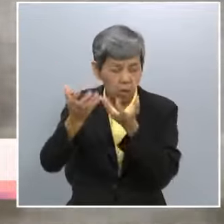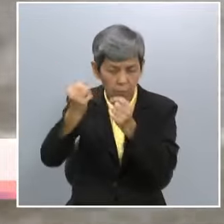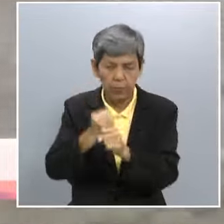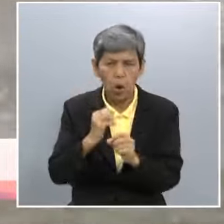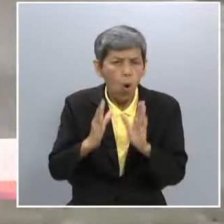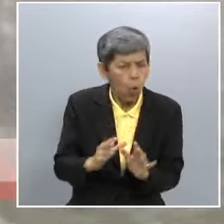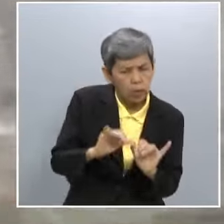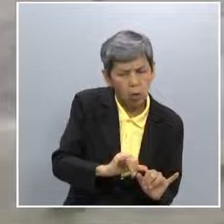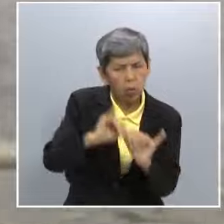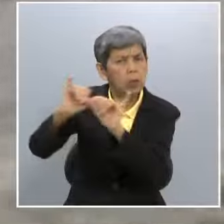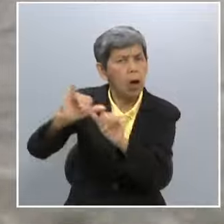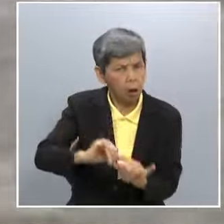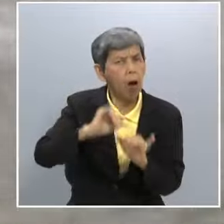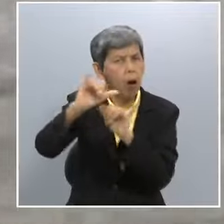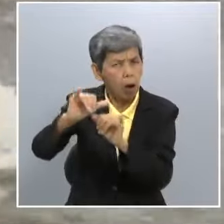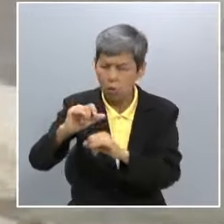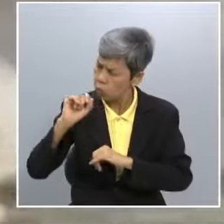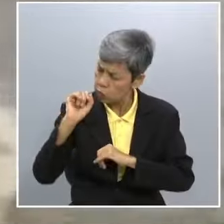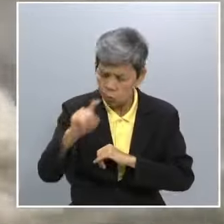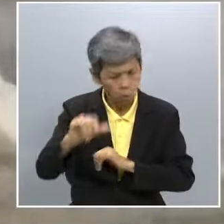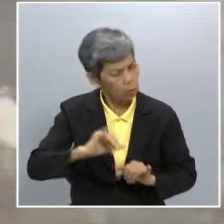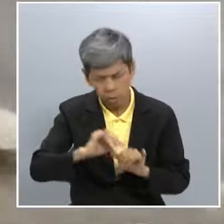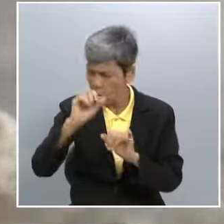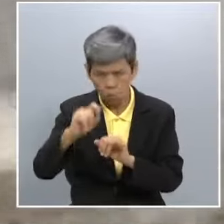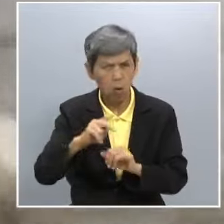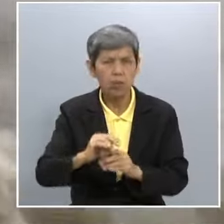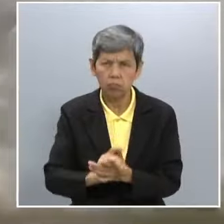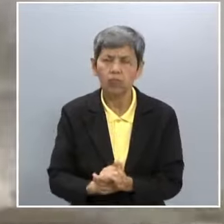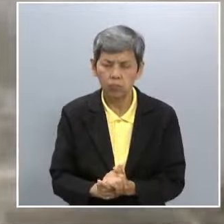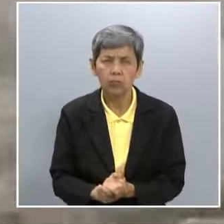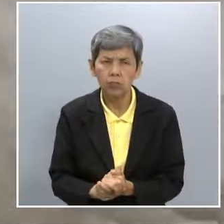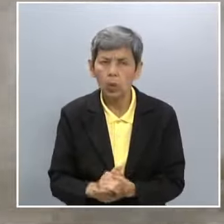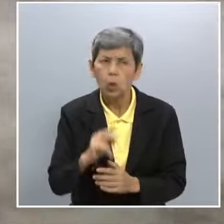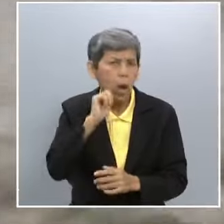พยพออกจากพื้นที่ด่วนนี่ครับผู้ชมครับ